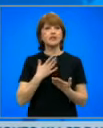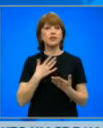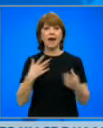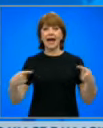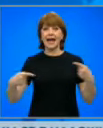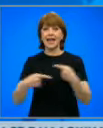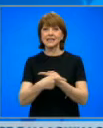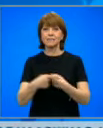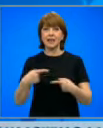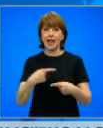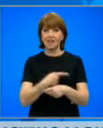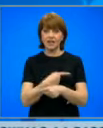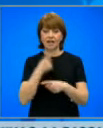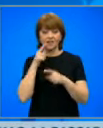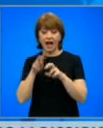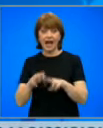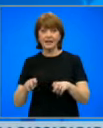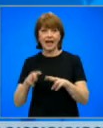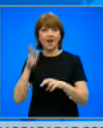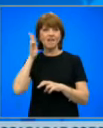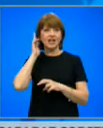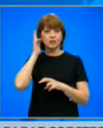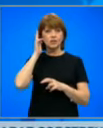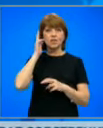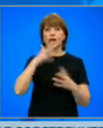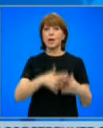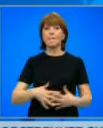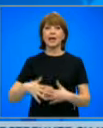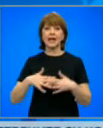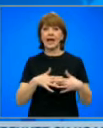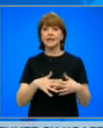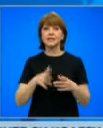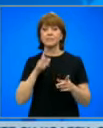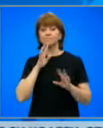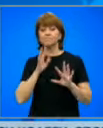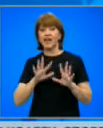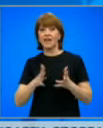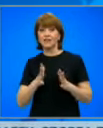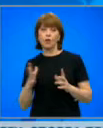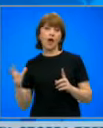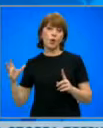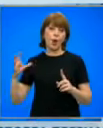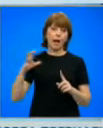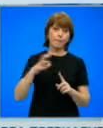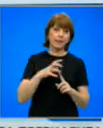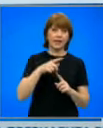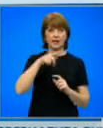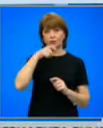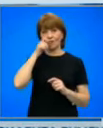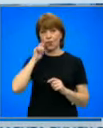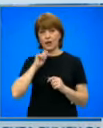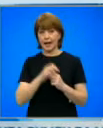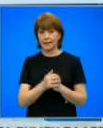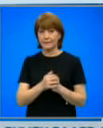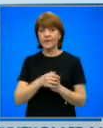имало разминавания в анализите на французите и американците относно евентуална инвазия в Украина. В хода на